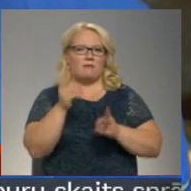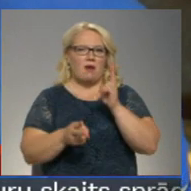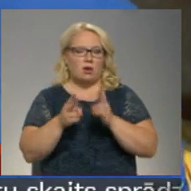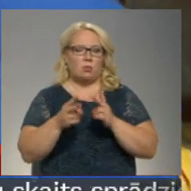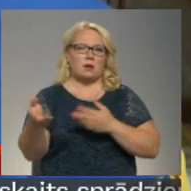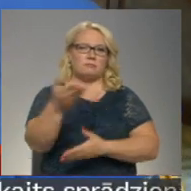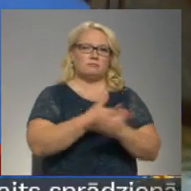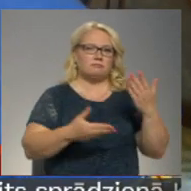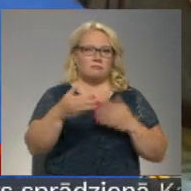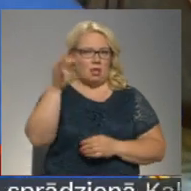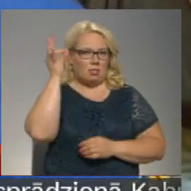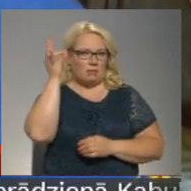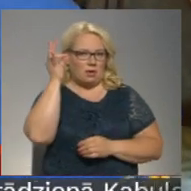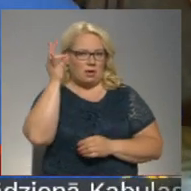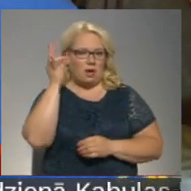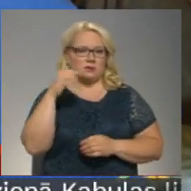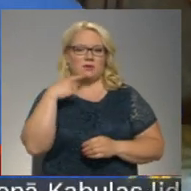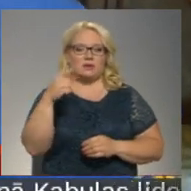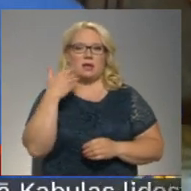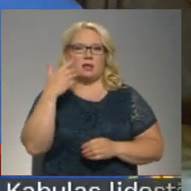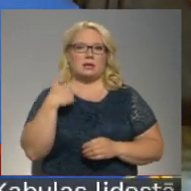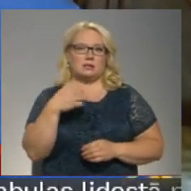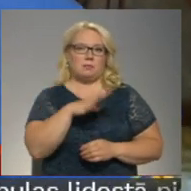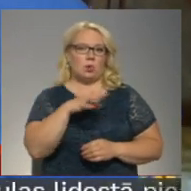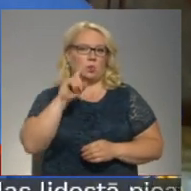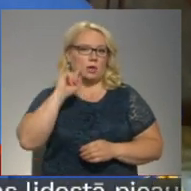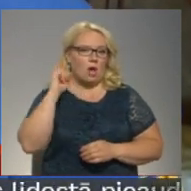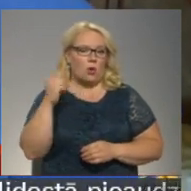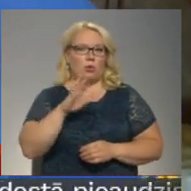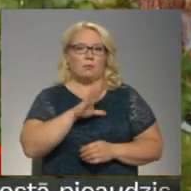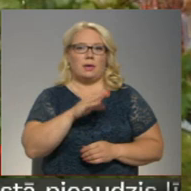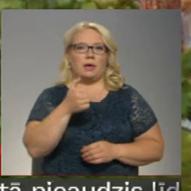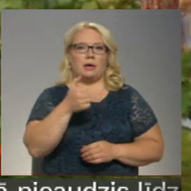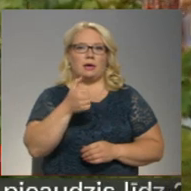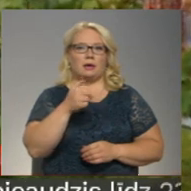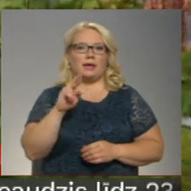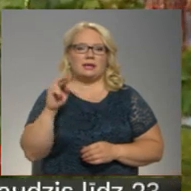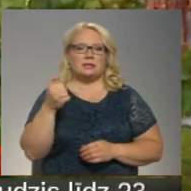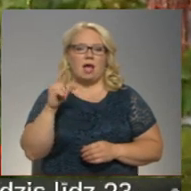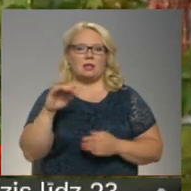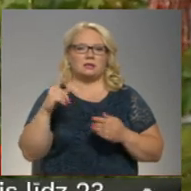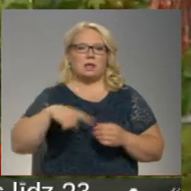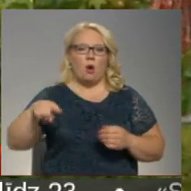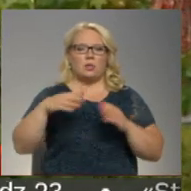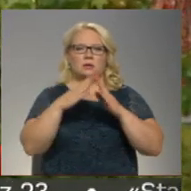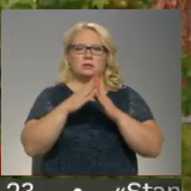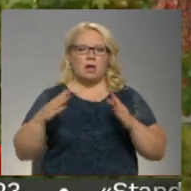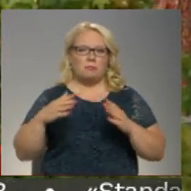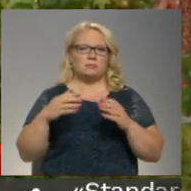dalītos atmiņās. Es, kad biju jauna, bija Grīdzgales tautas nams, darbojās pilnās